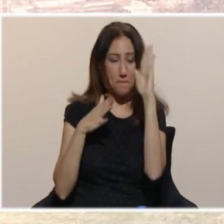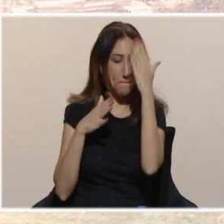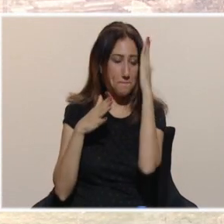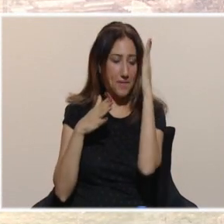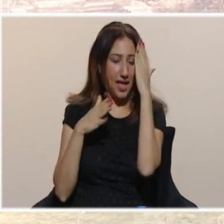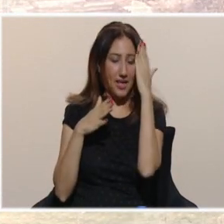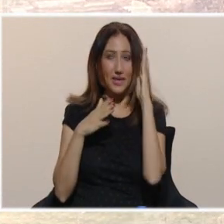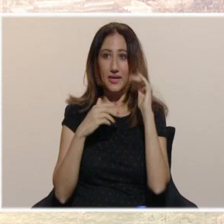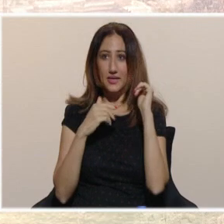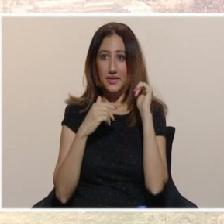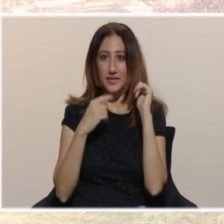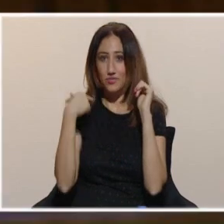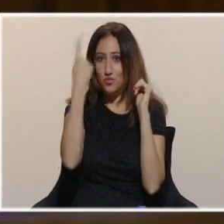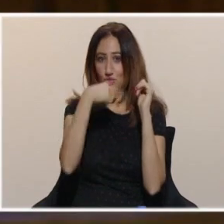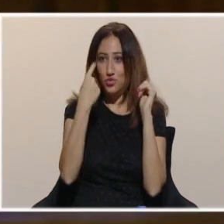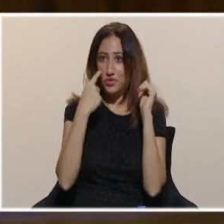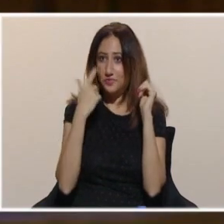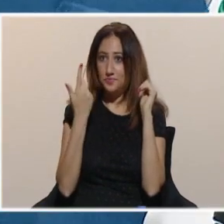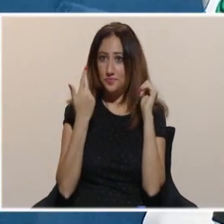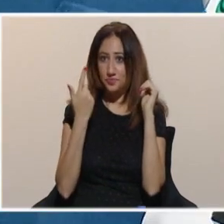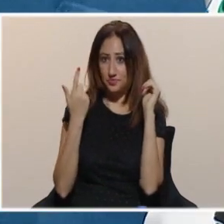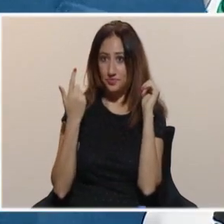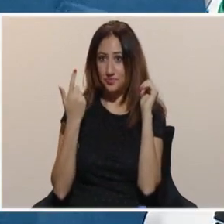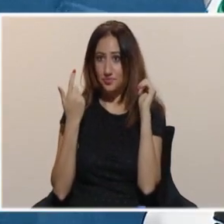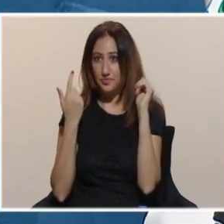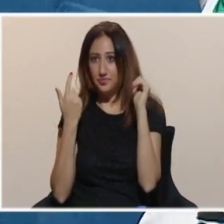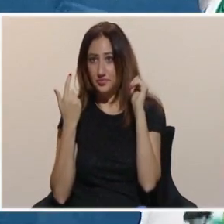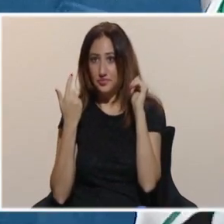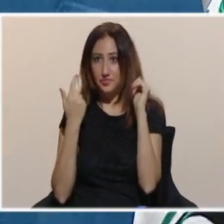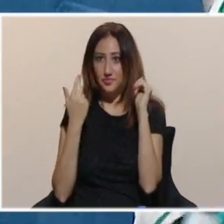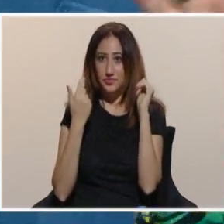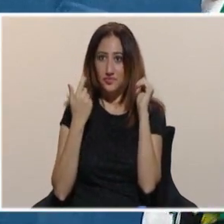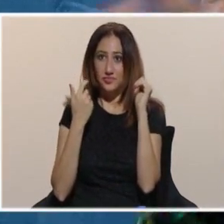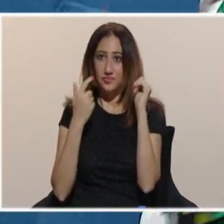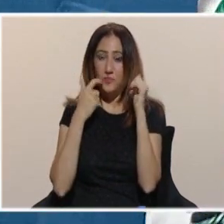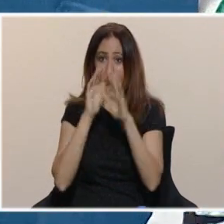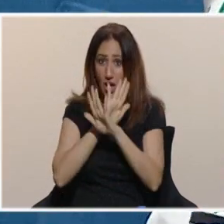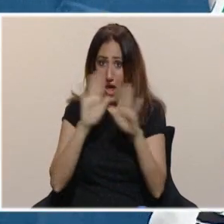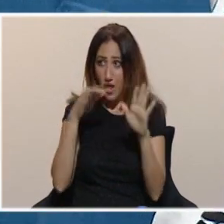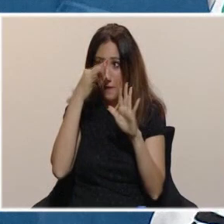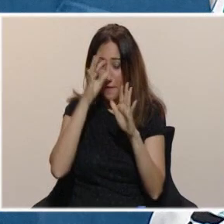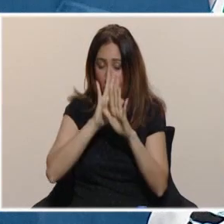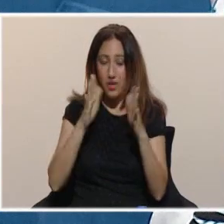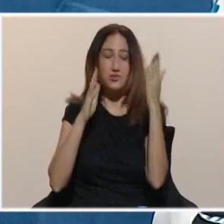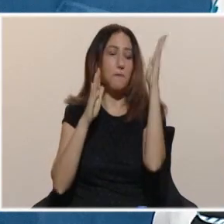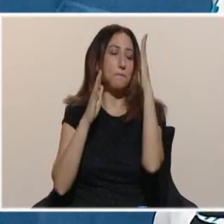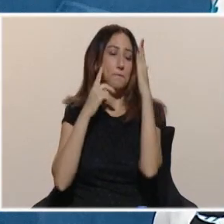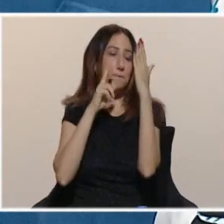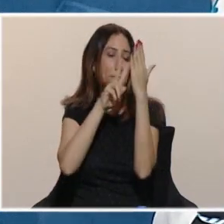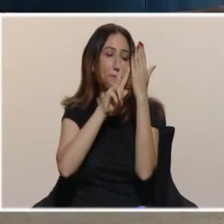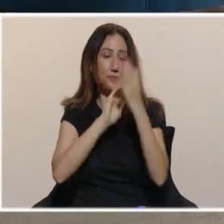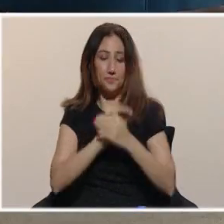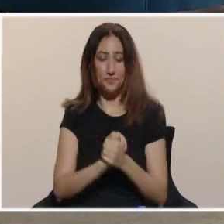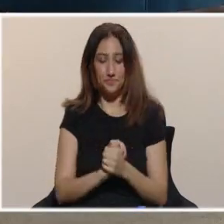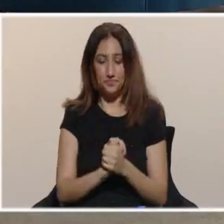قلت لهم وريني شكل ايه دلوقتي؟ يعني لا لا لا لا, لا لا لا انا كنت عايزه اعرف لما يخلص كله، عايزه ابص، ما حبيتش اشوف. طب